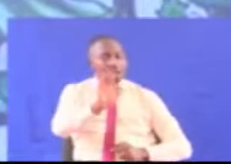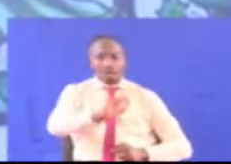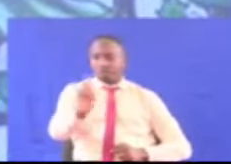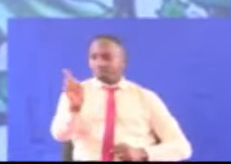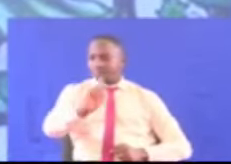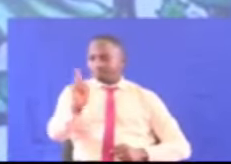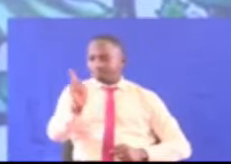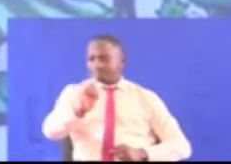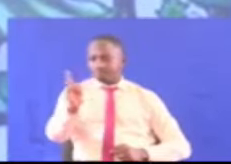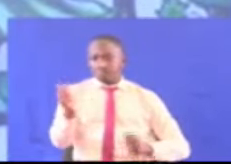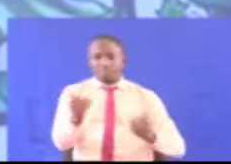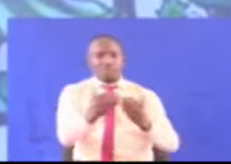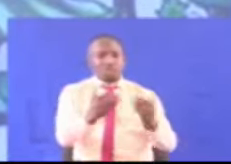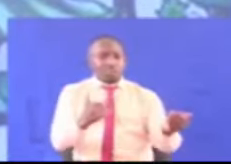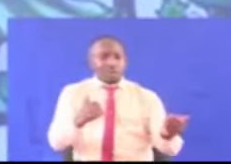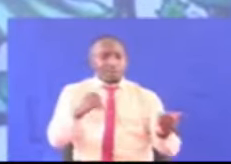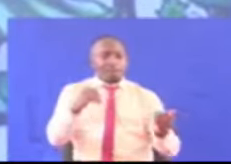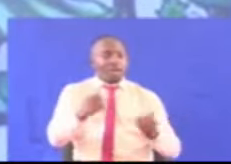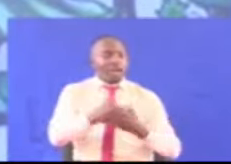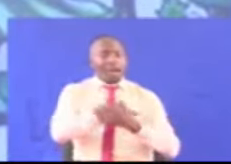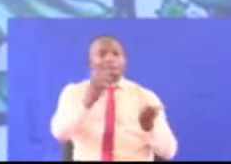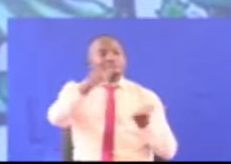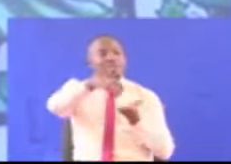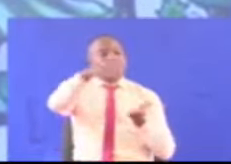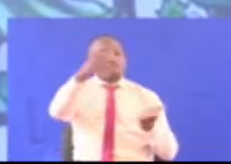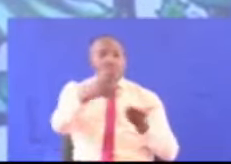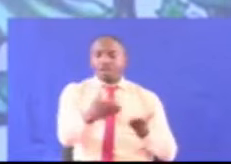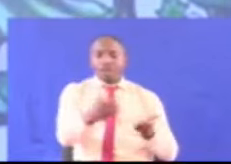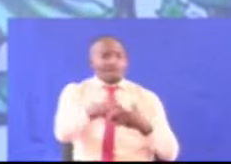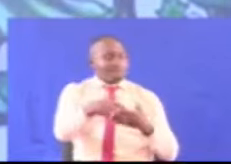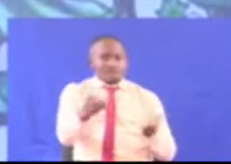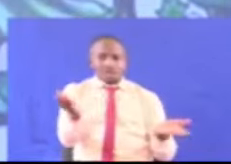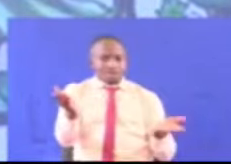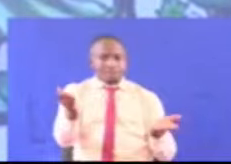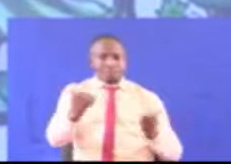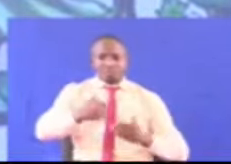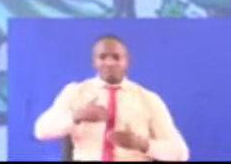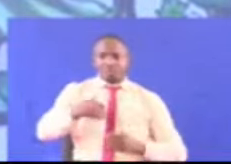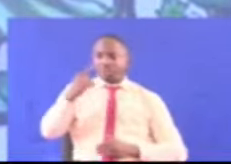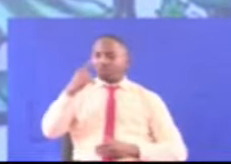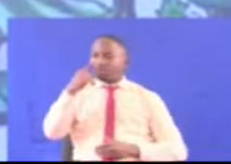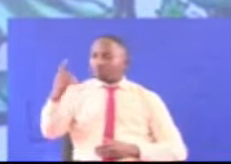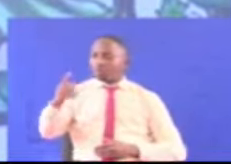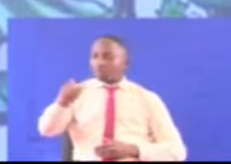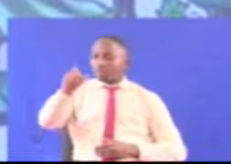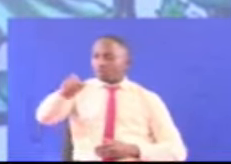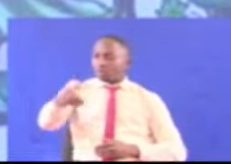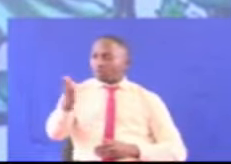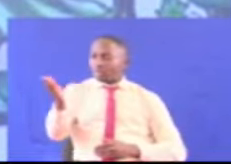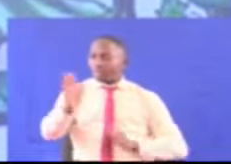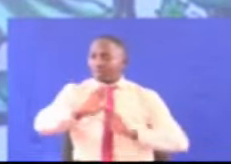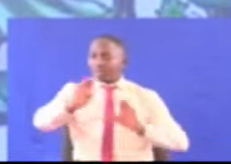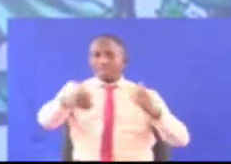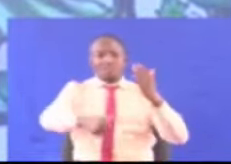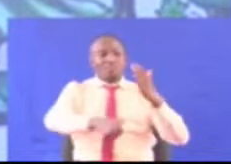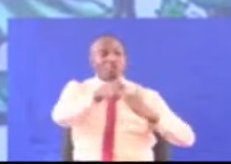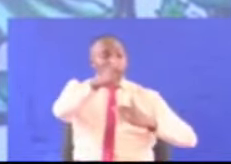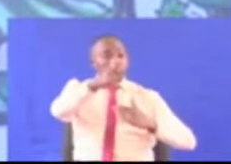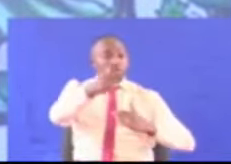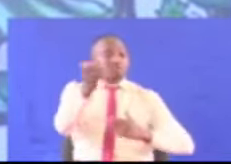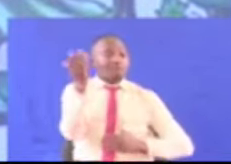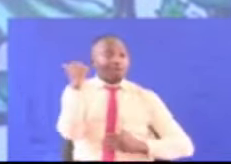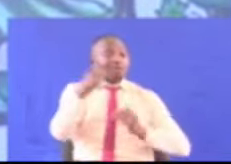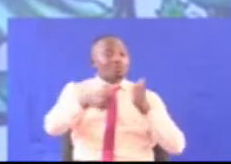hapo. Kwa sababu hautafaidika na hilo. Na niliona kuna wengine walishakuwa viongozi wa nchi hii